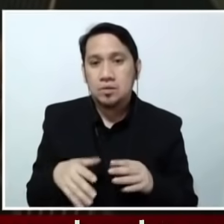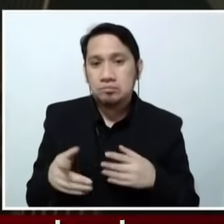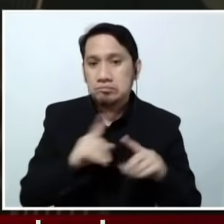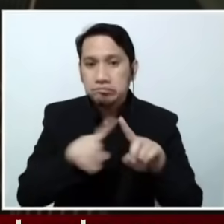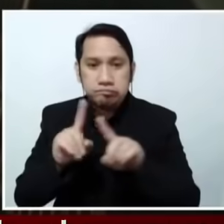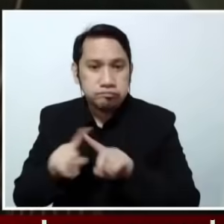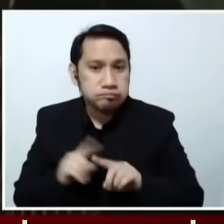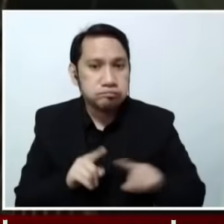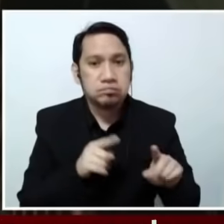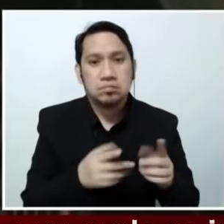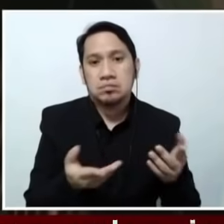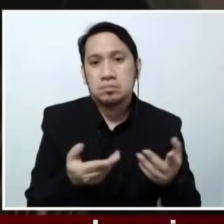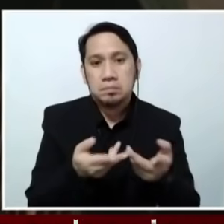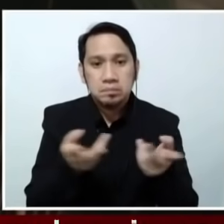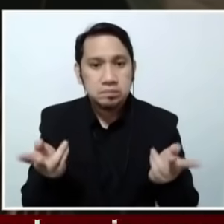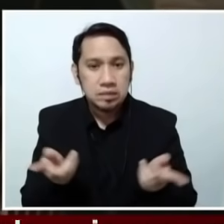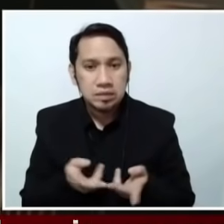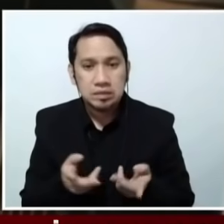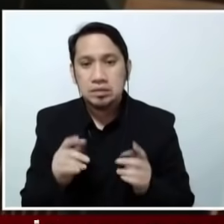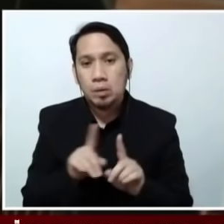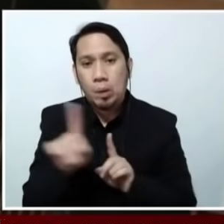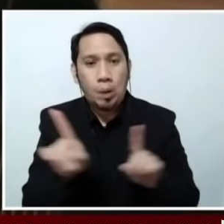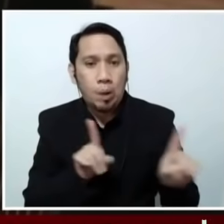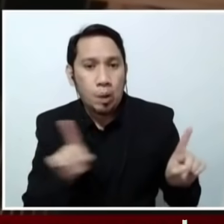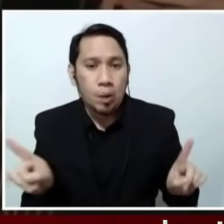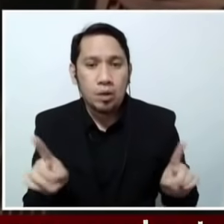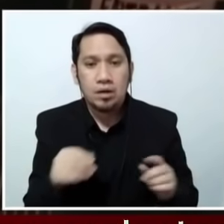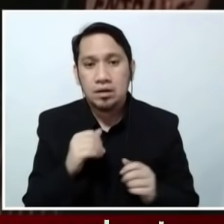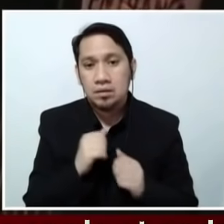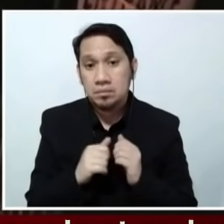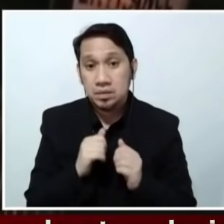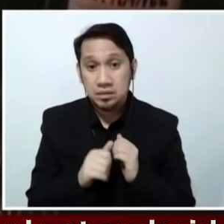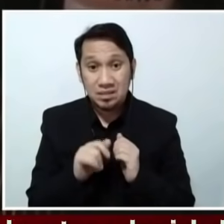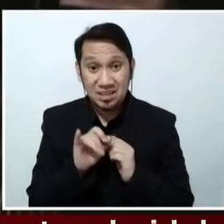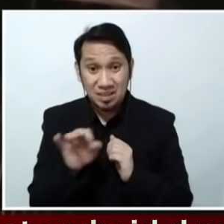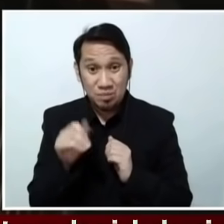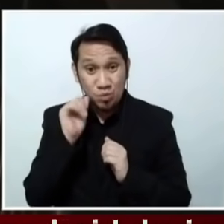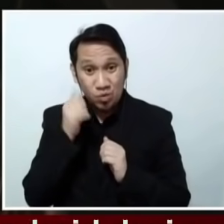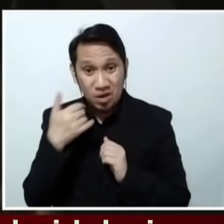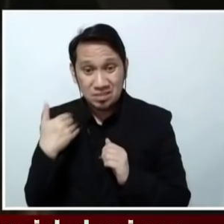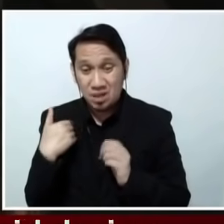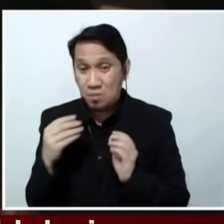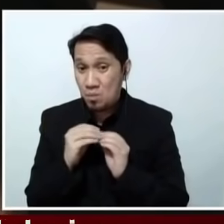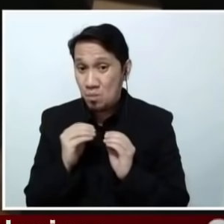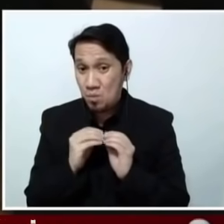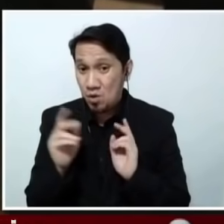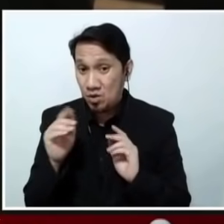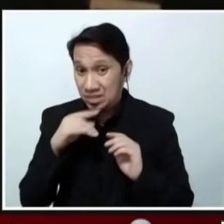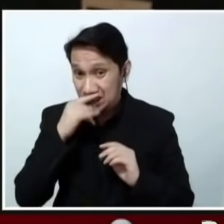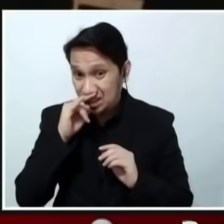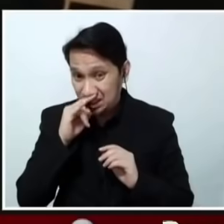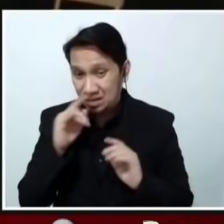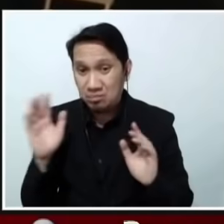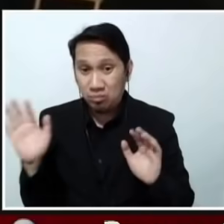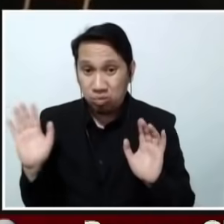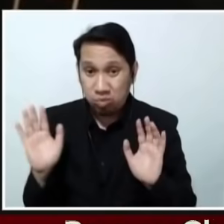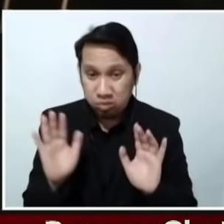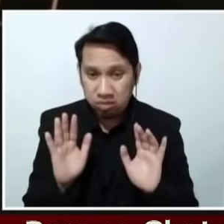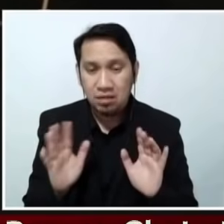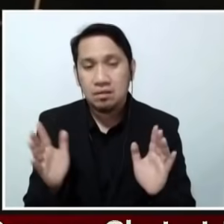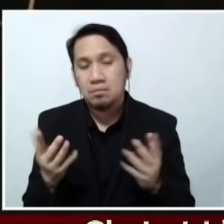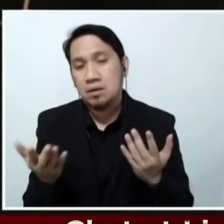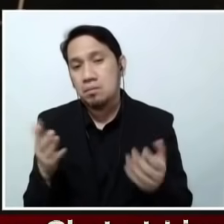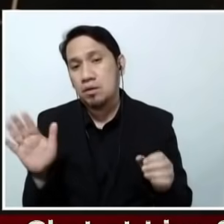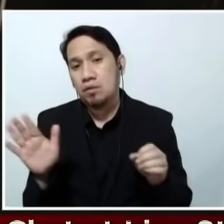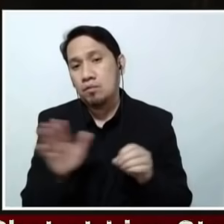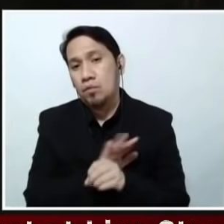mismong entrada. So imagine nga Henry, kung lahat yan ay magdadala ng mga bata, baka bukas mapuno ito, so baliwala rin. Dito